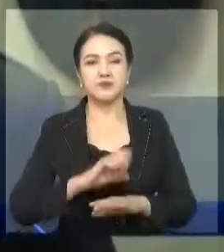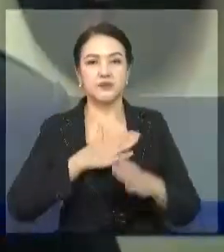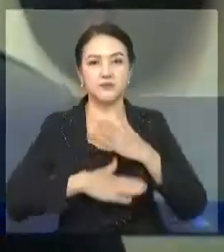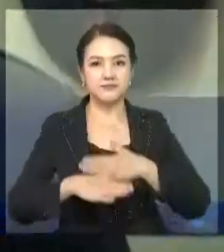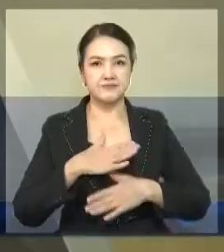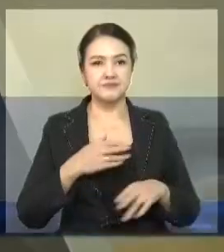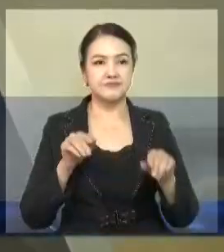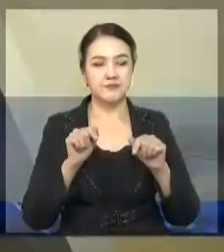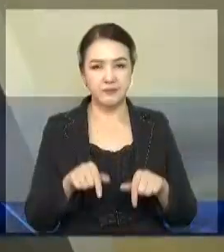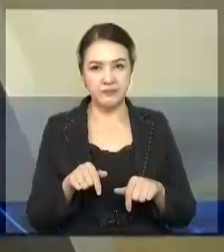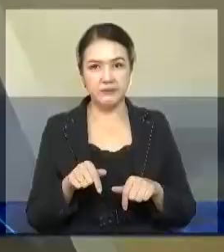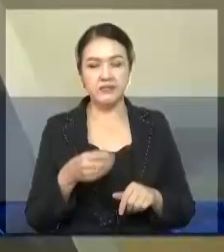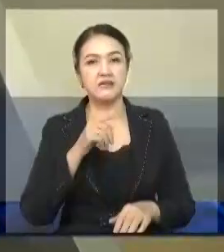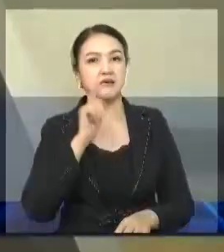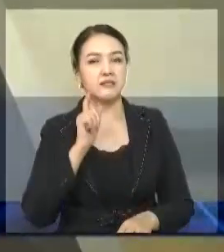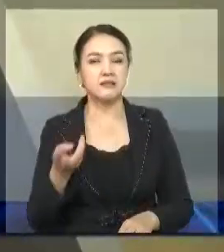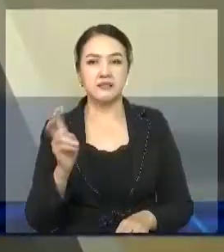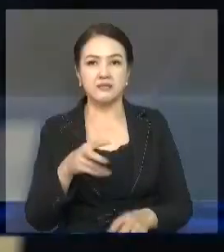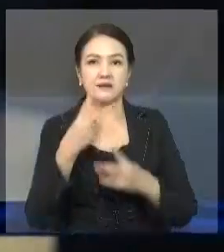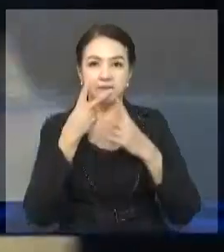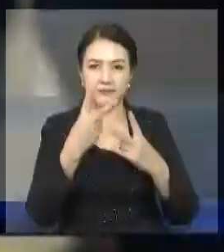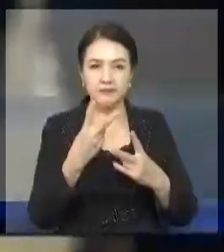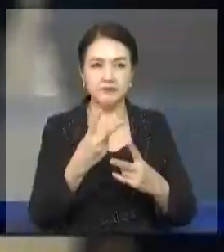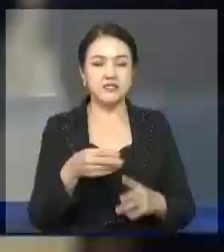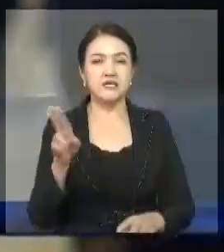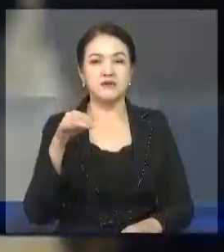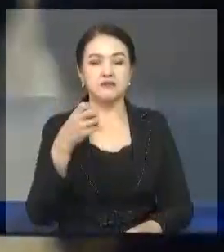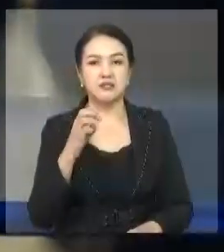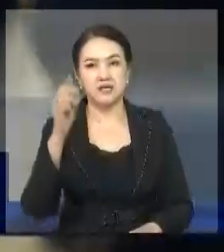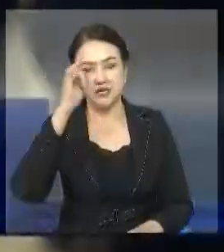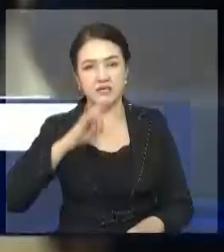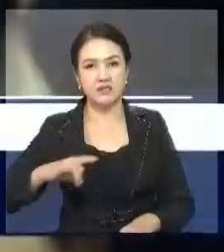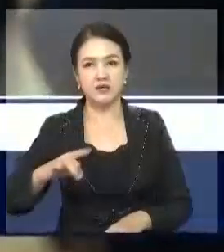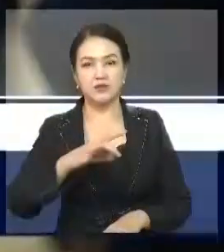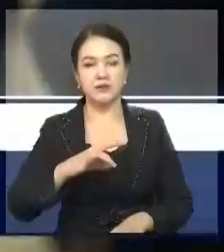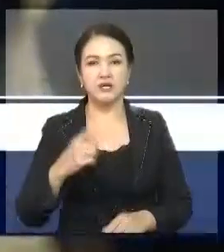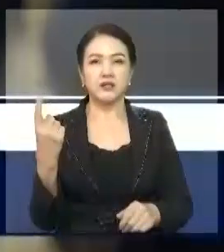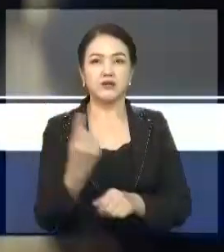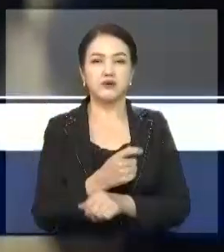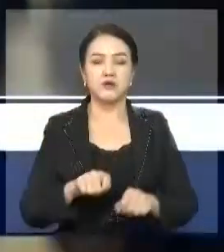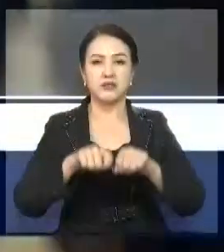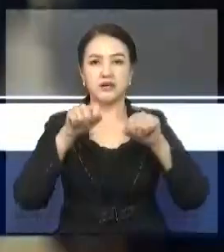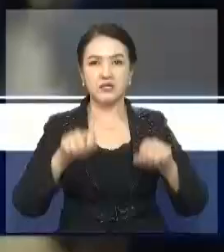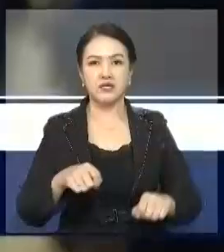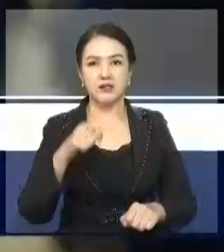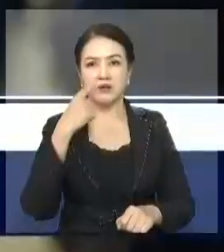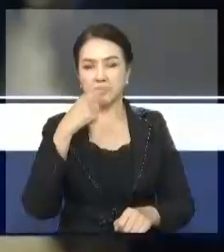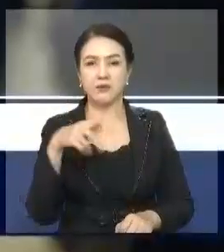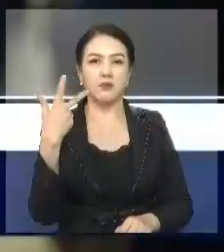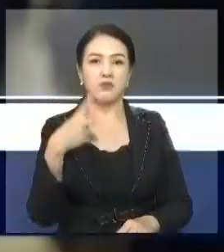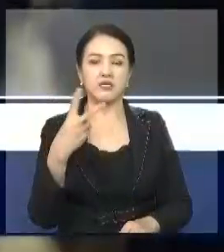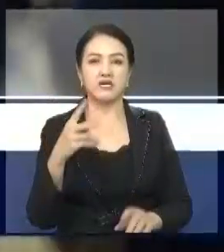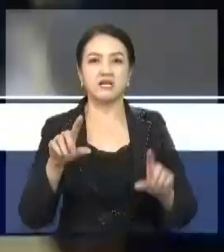қуаныштымын осындай жерлерге жастар келіп көрсеткен. Димаш жалпы Қазақстан Республикасындағы тұңғыш ашылған нөмір